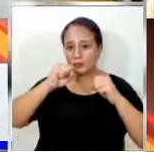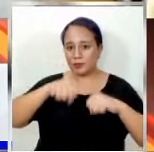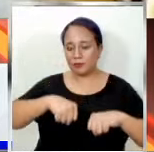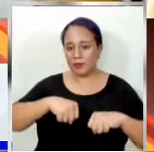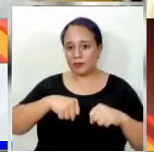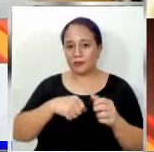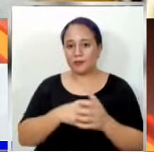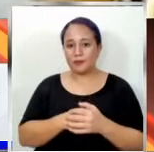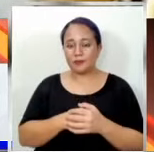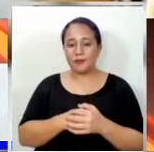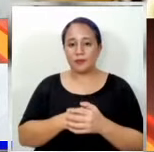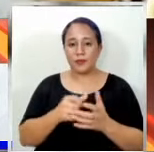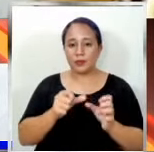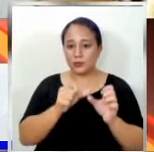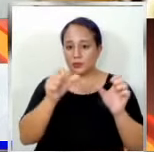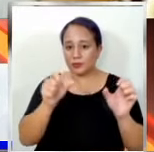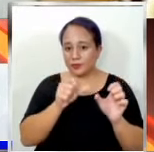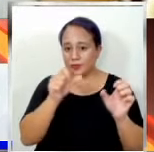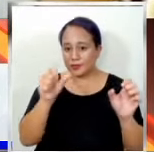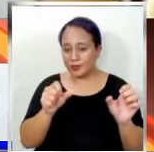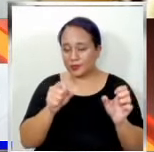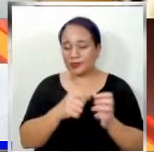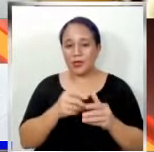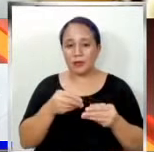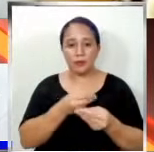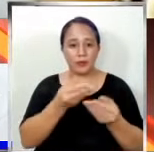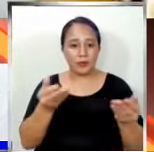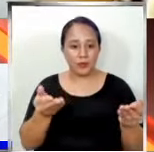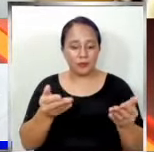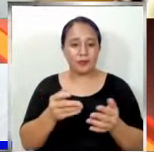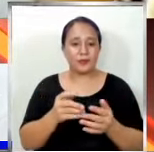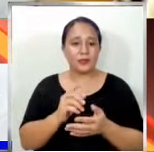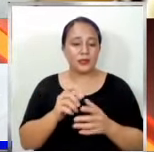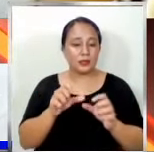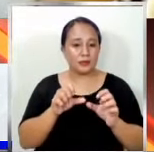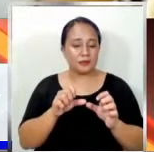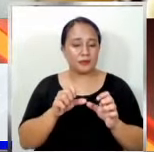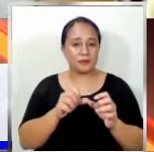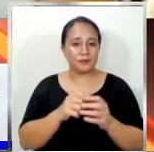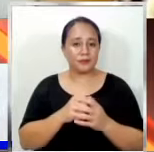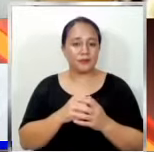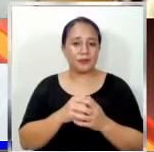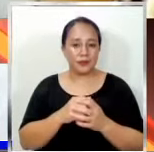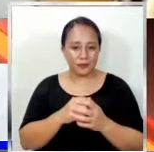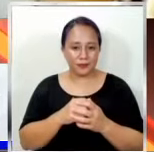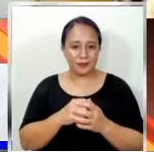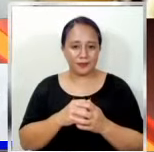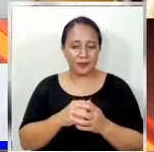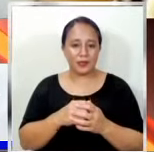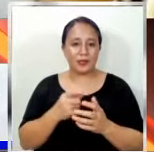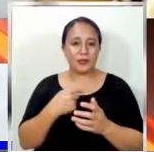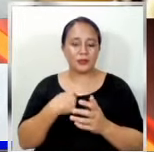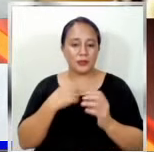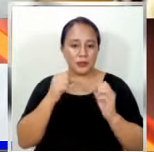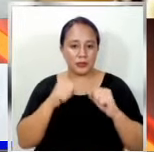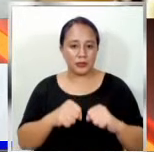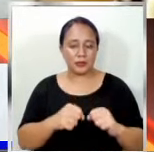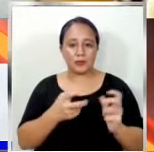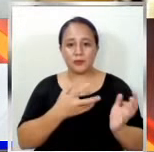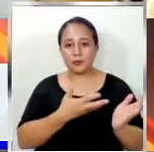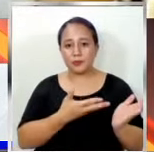na services na ipoprovide niya itong massage therapist. So magkikita na kayo, itatransport nila dito yung